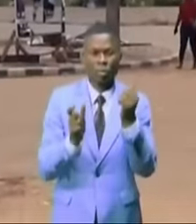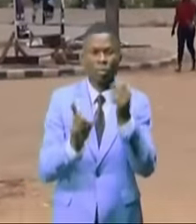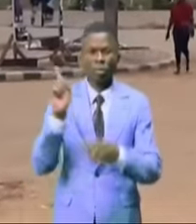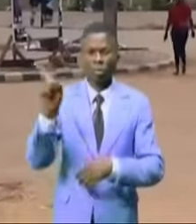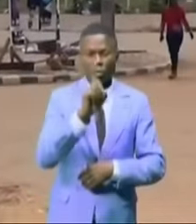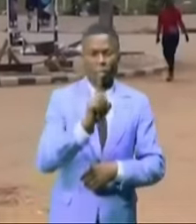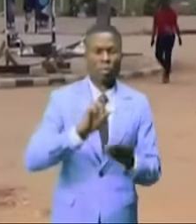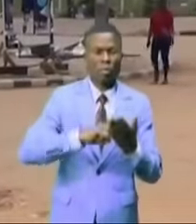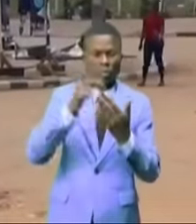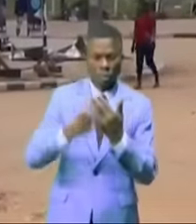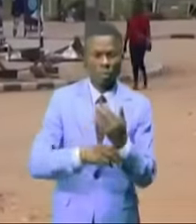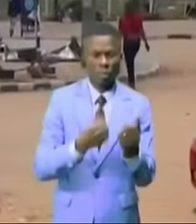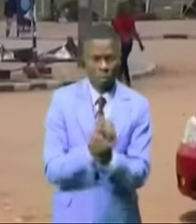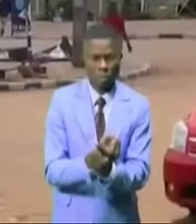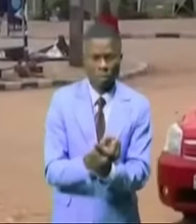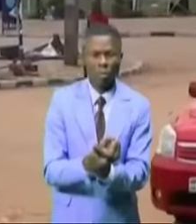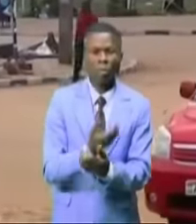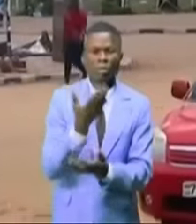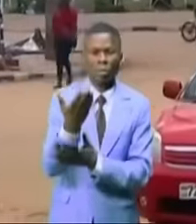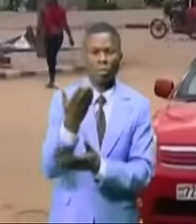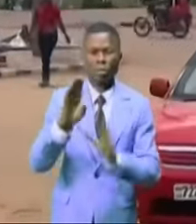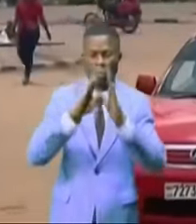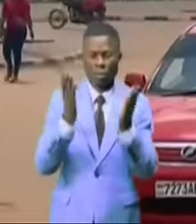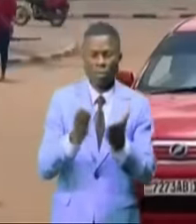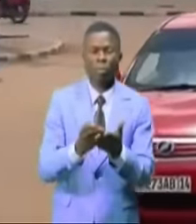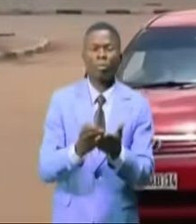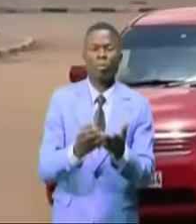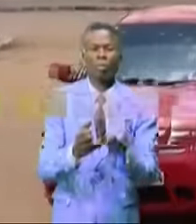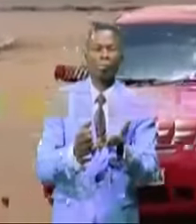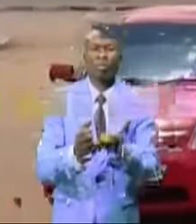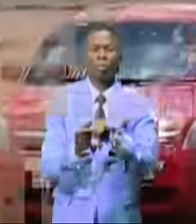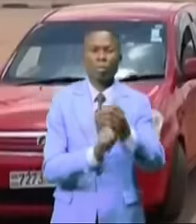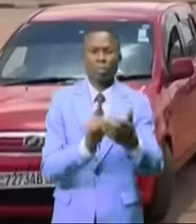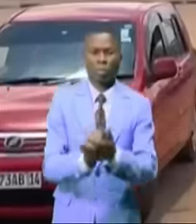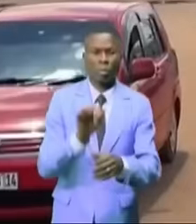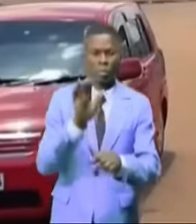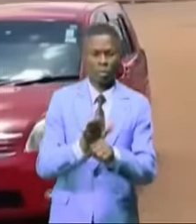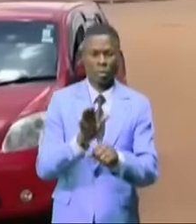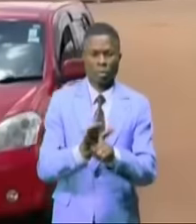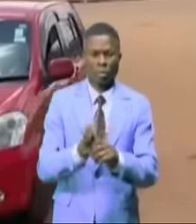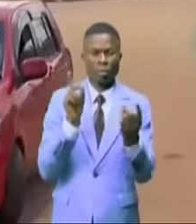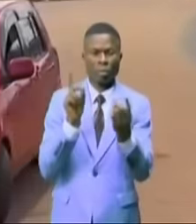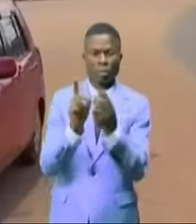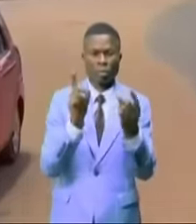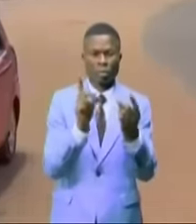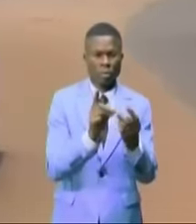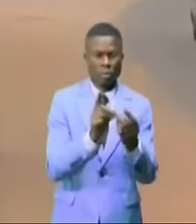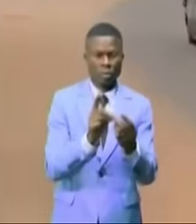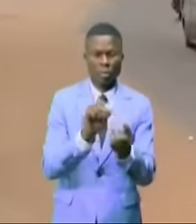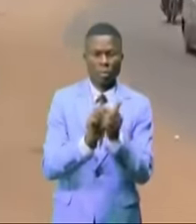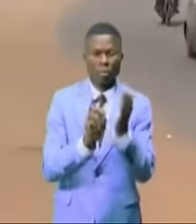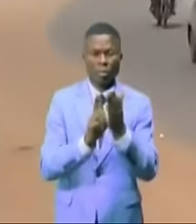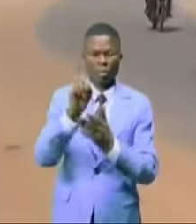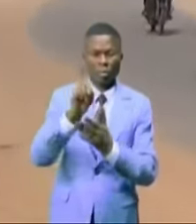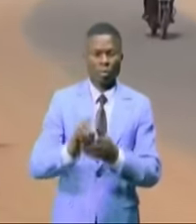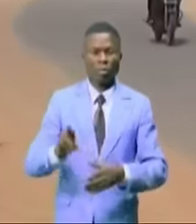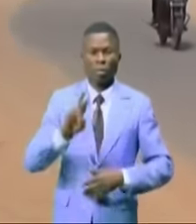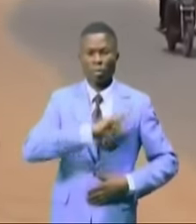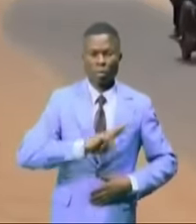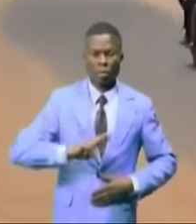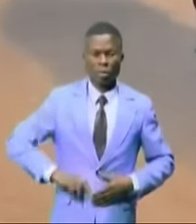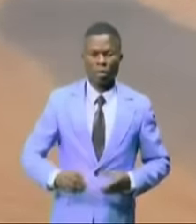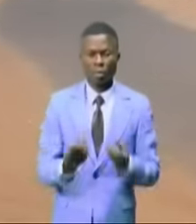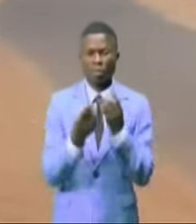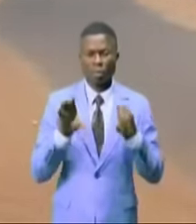vantant son programme et sollicitant les suffrages des électeurs. Malgré les différences d'approche, tous veulent le développement de la République démocratique du